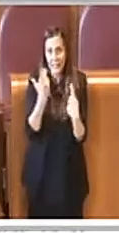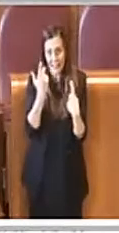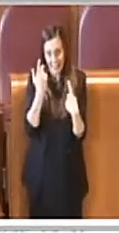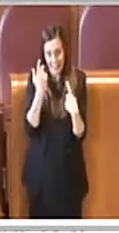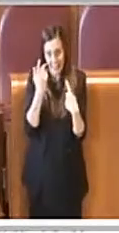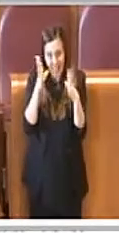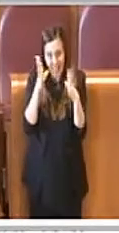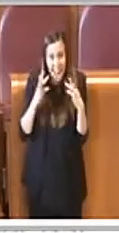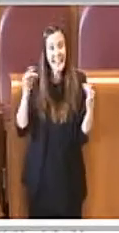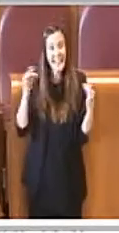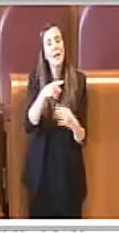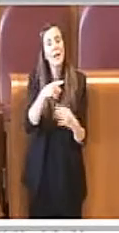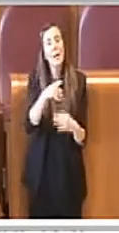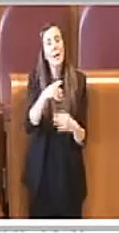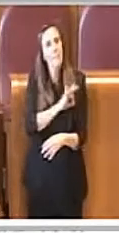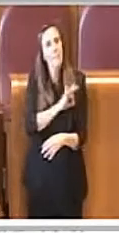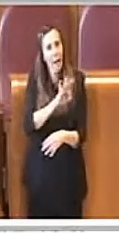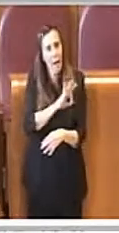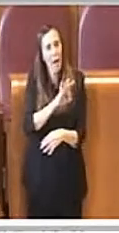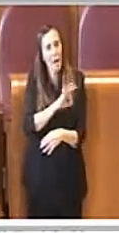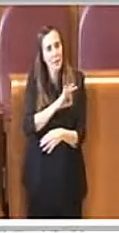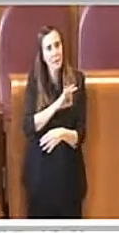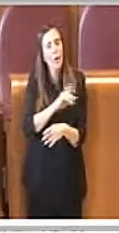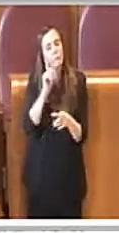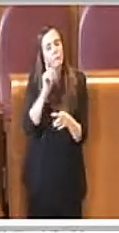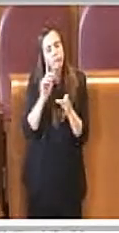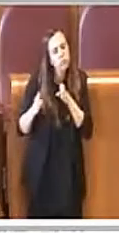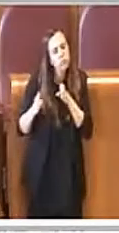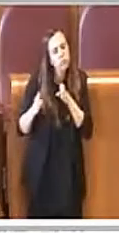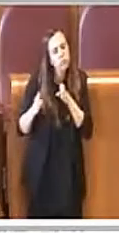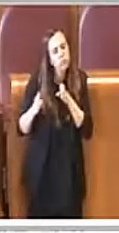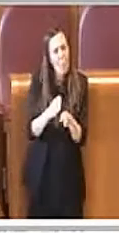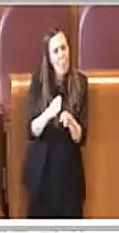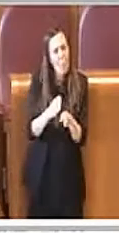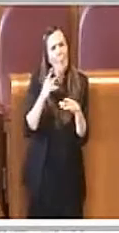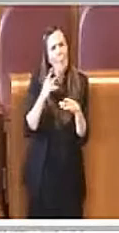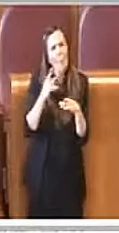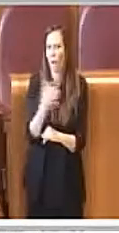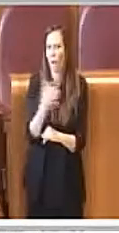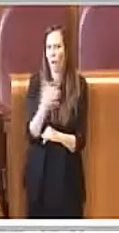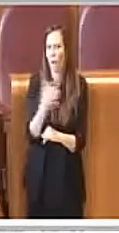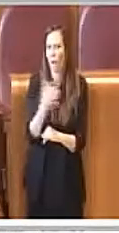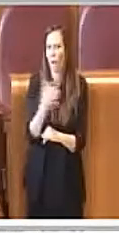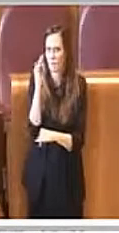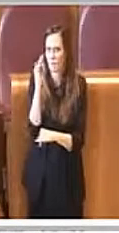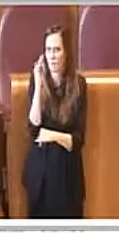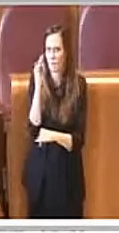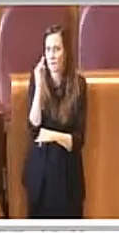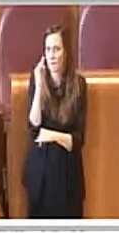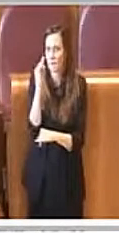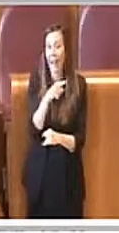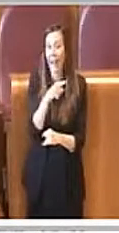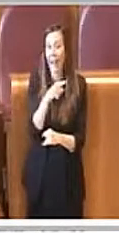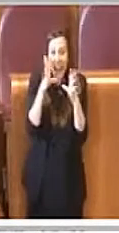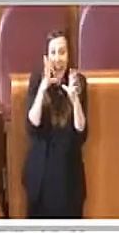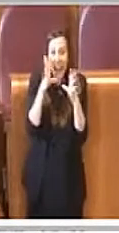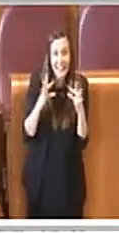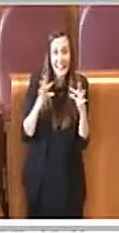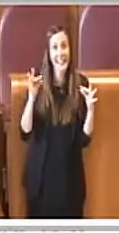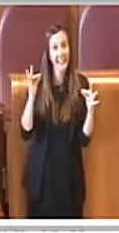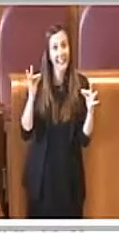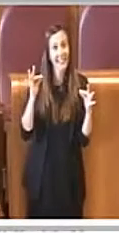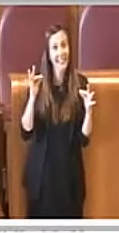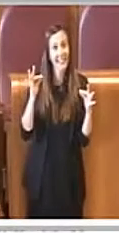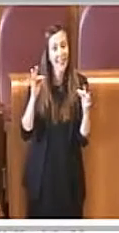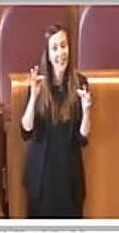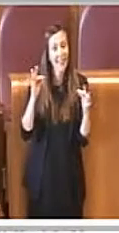nidi meritano un'attenzione molto, molto particolare, i nidi in convenzione, perché svolgono